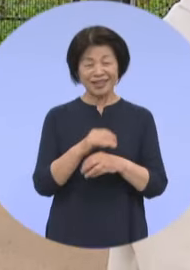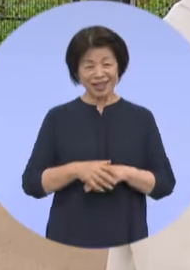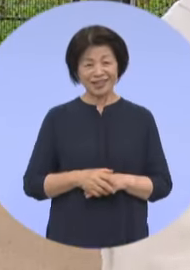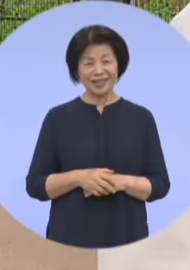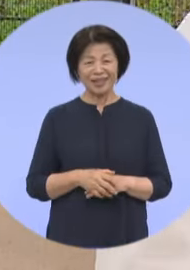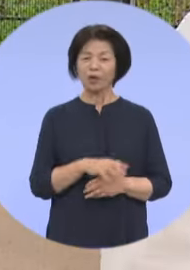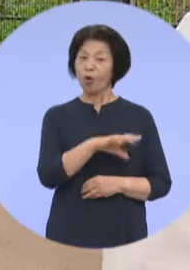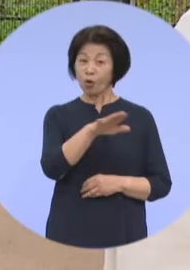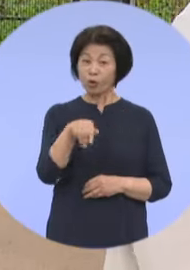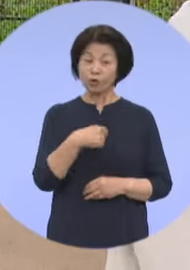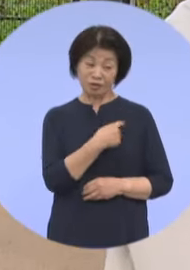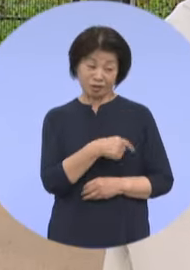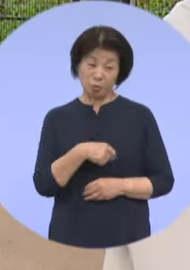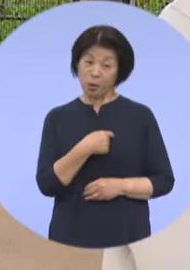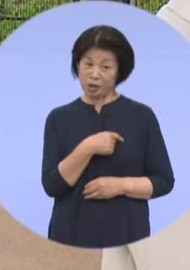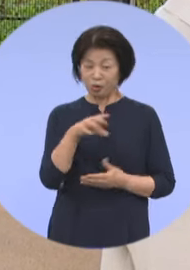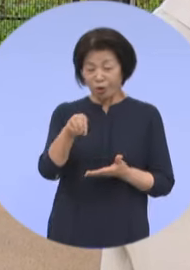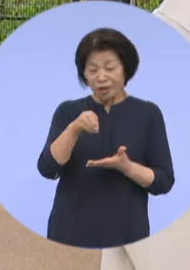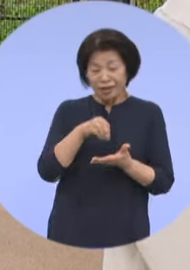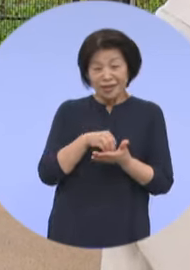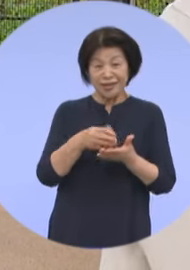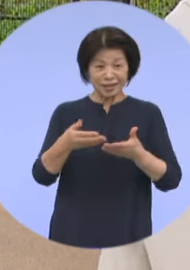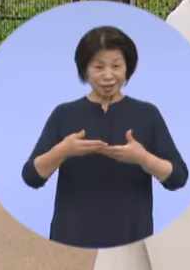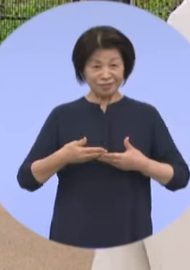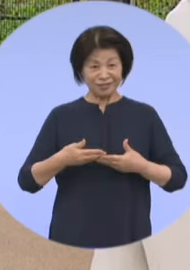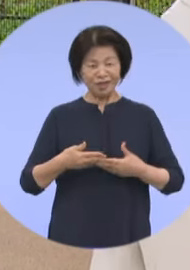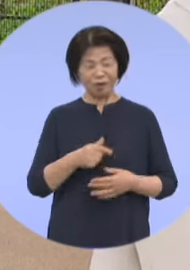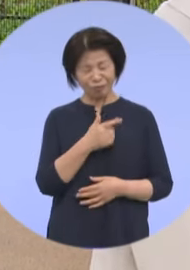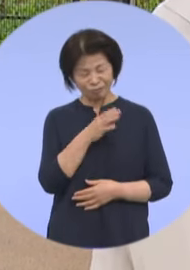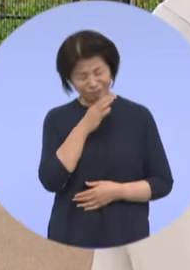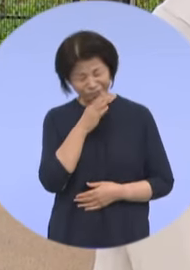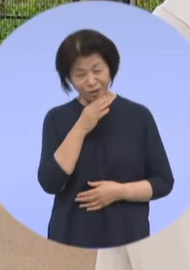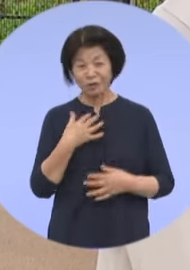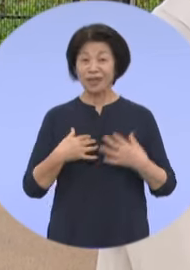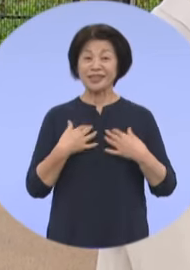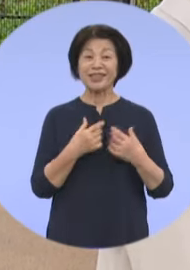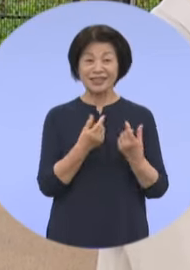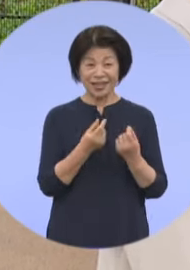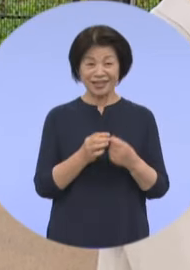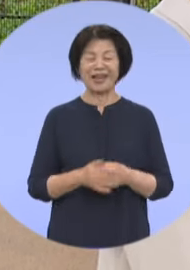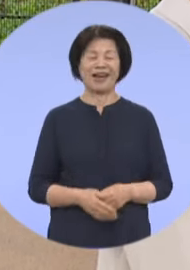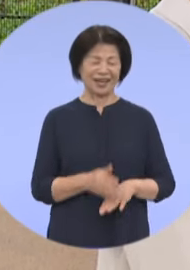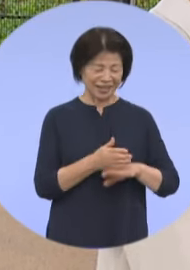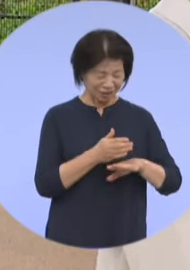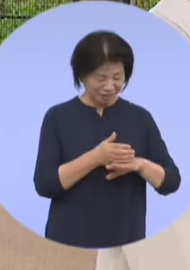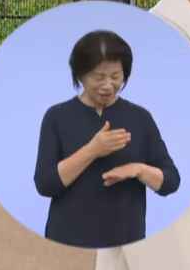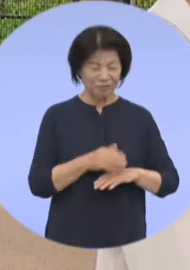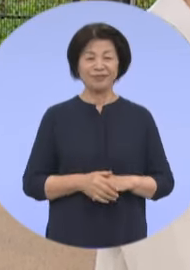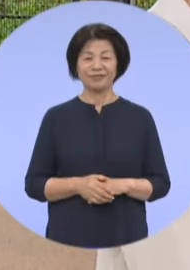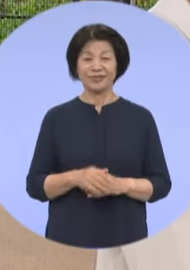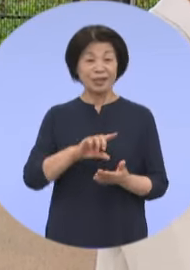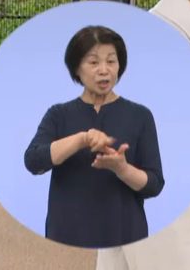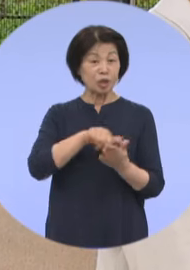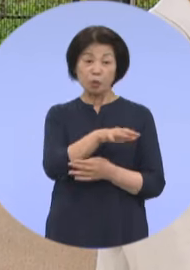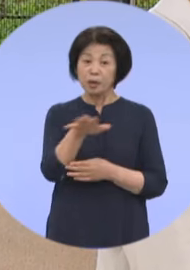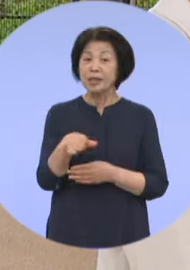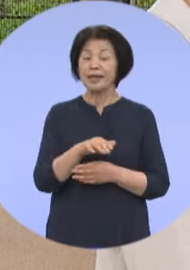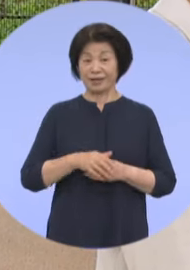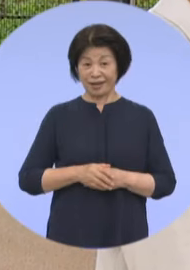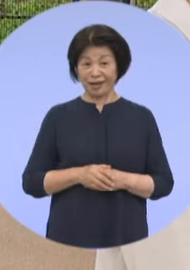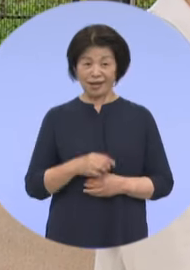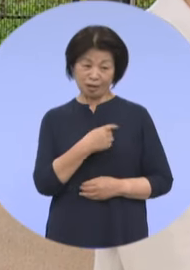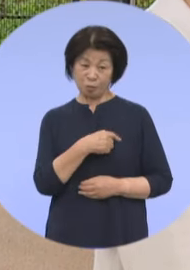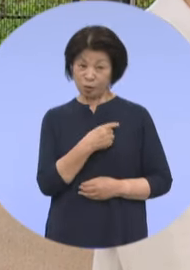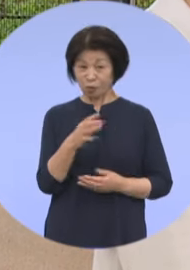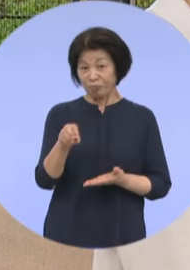域の皆様の思いを取り入れていただけるのは嬉しいですね。 ありがとうございます。今日は地域の皆さんの思いを受けて交